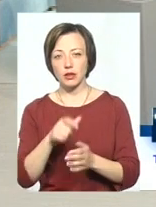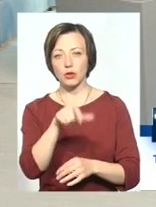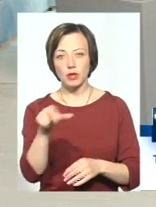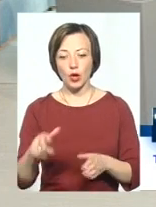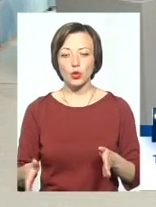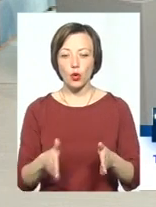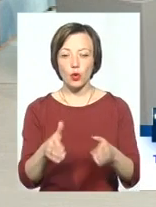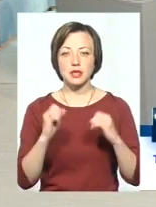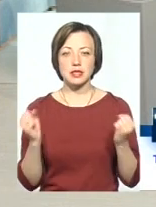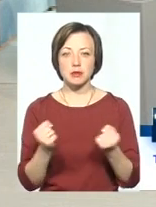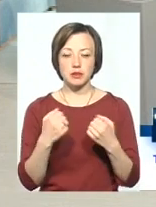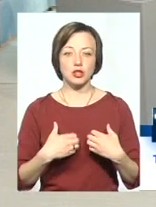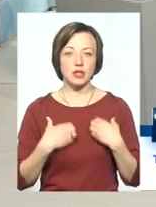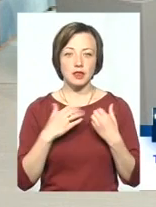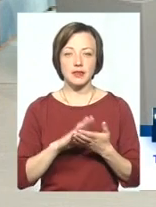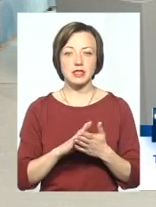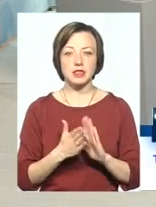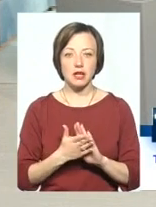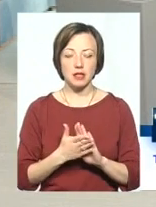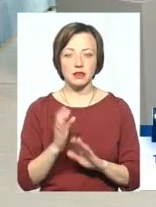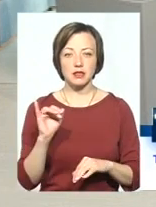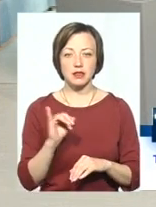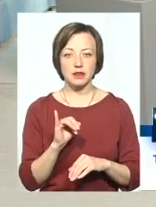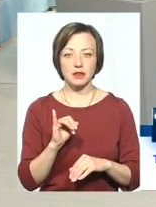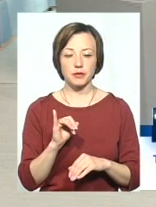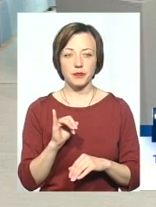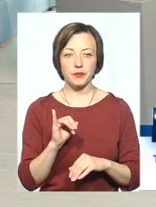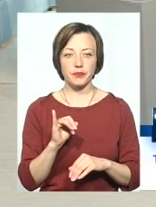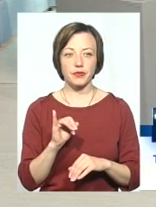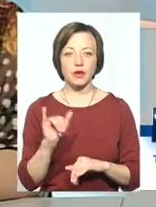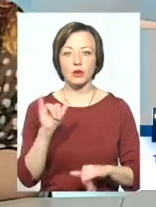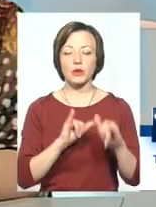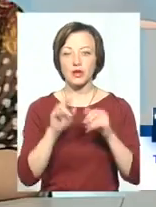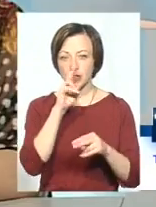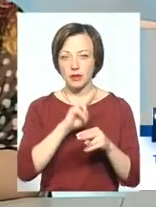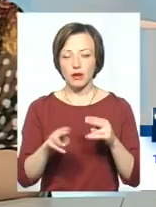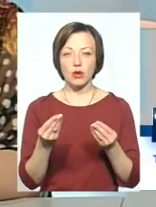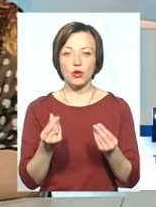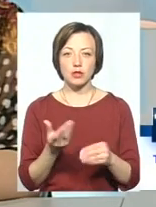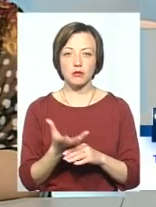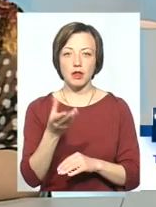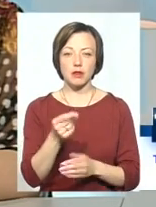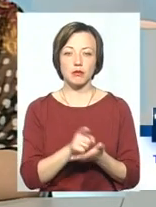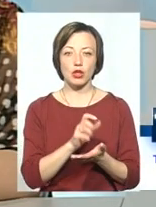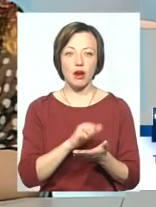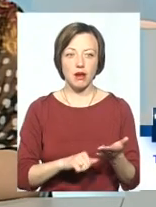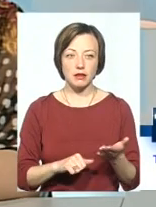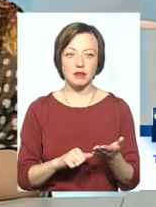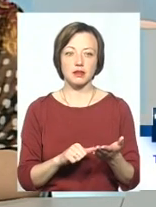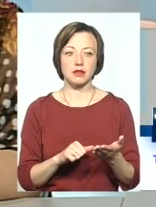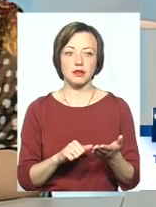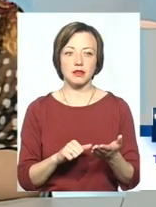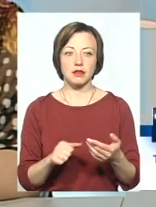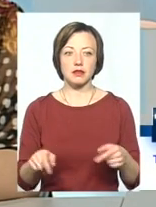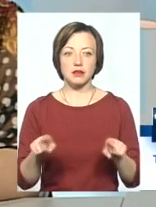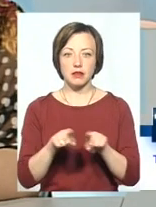після зими приходять в жахливий стан. І де діваються гроші, які ми платимо з податками,